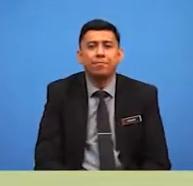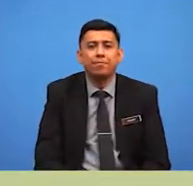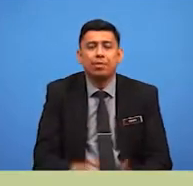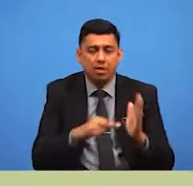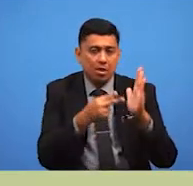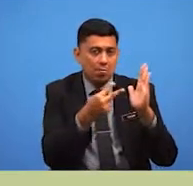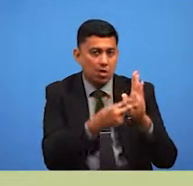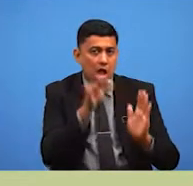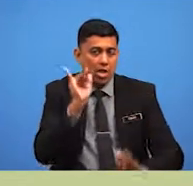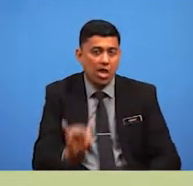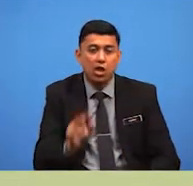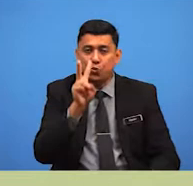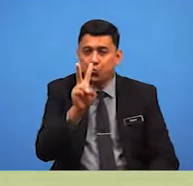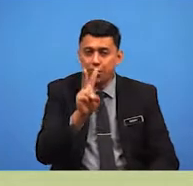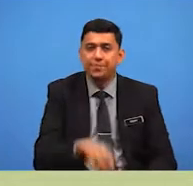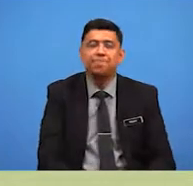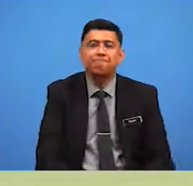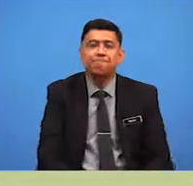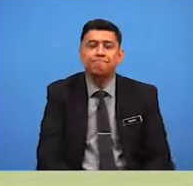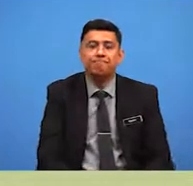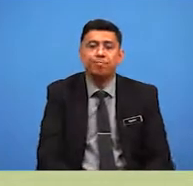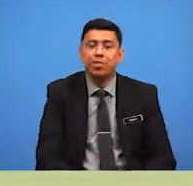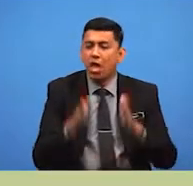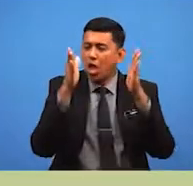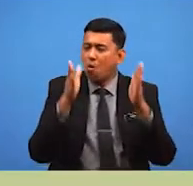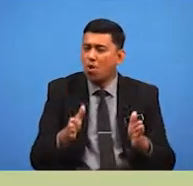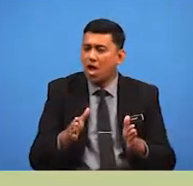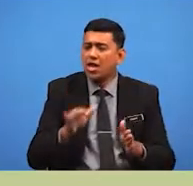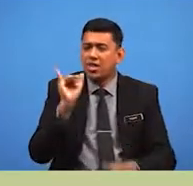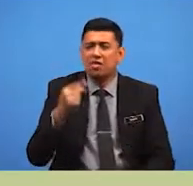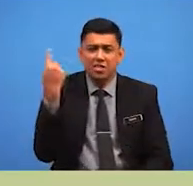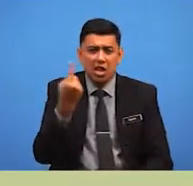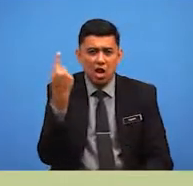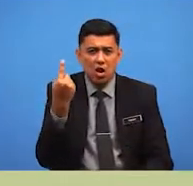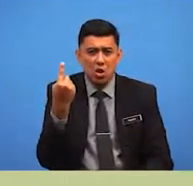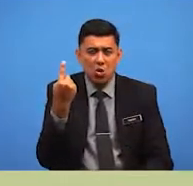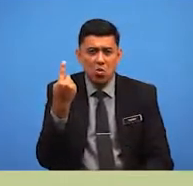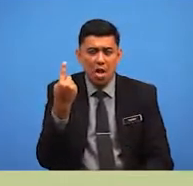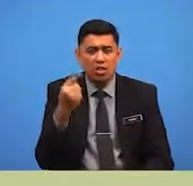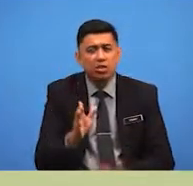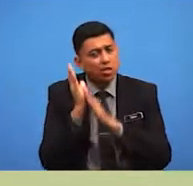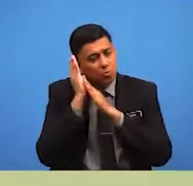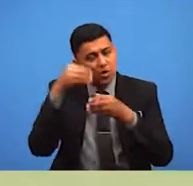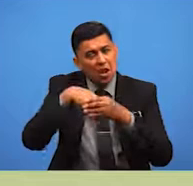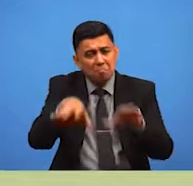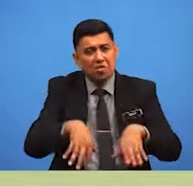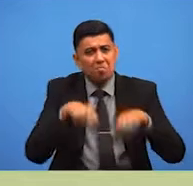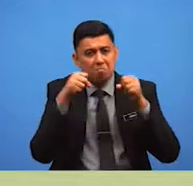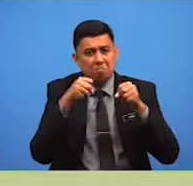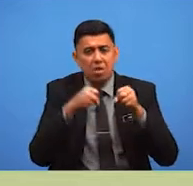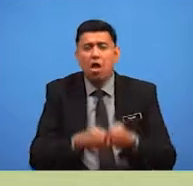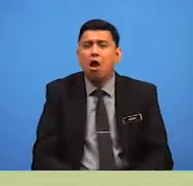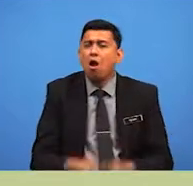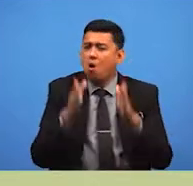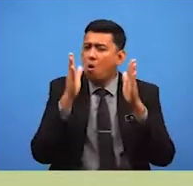Maksud rangkap yang kedua ialah orang yang asyik baring dalam selimut akan menjadi orang